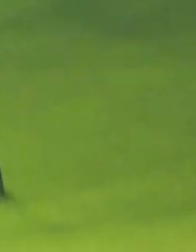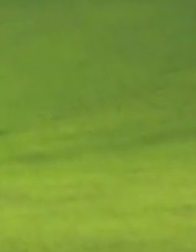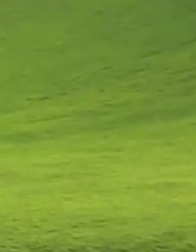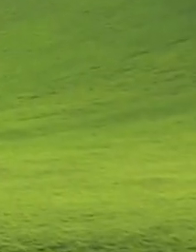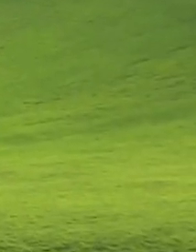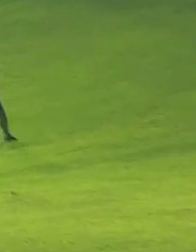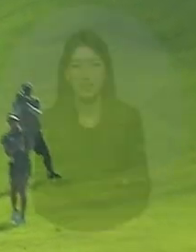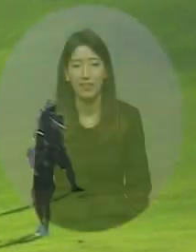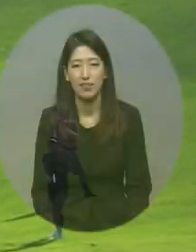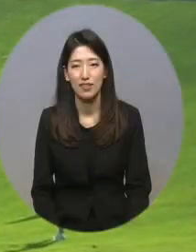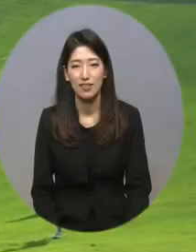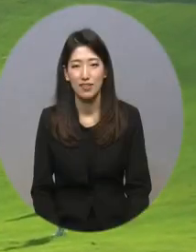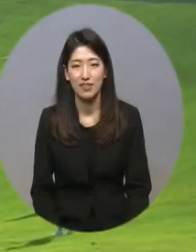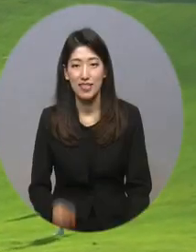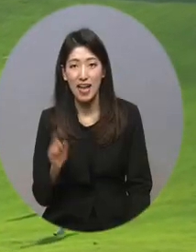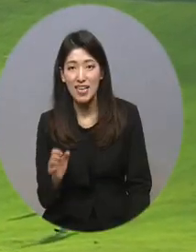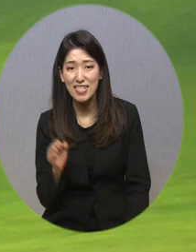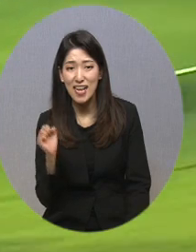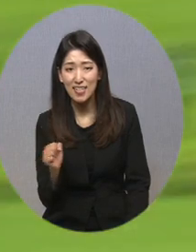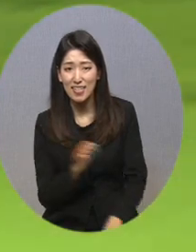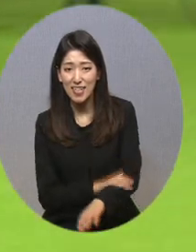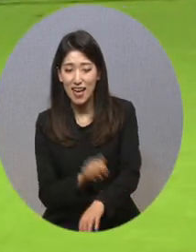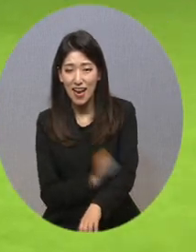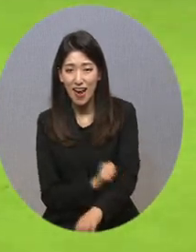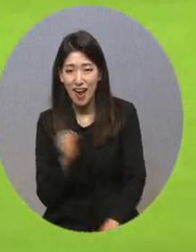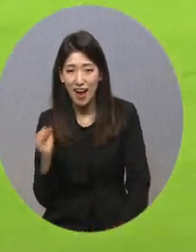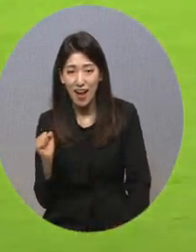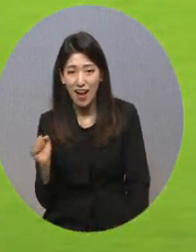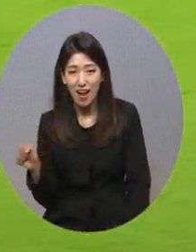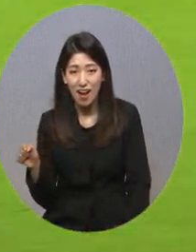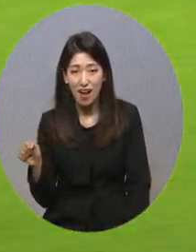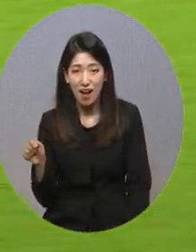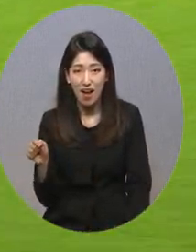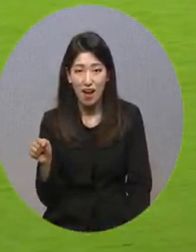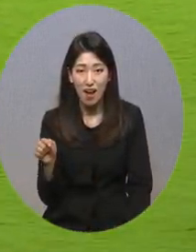어떡해. 나이스!